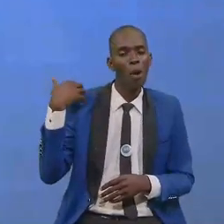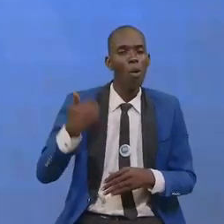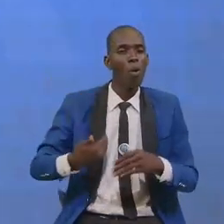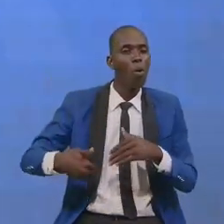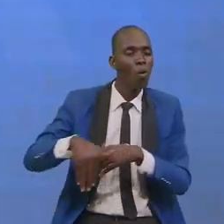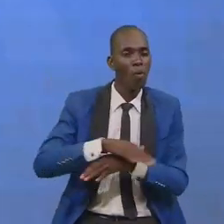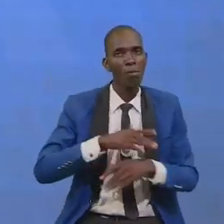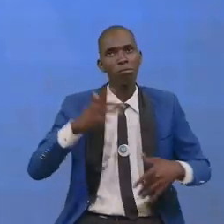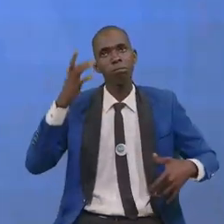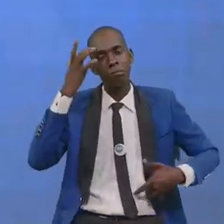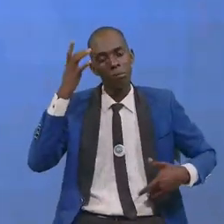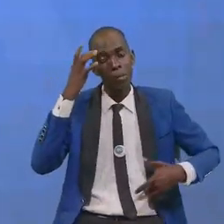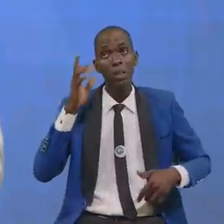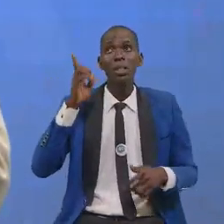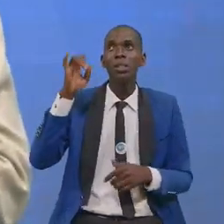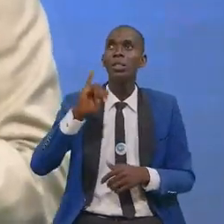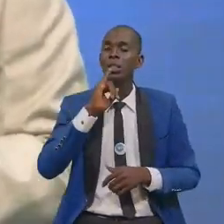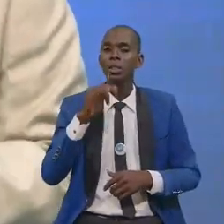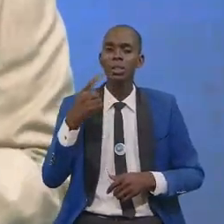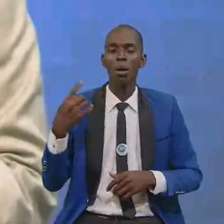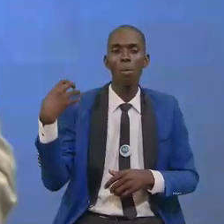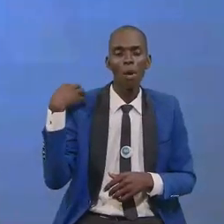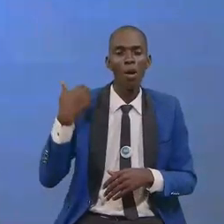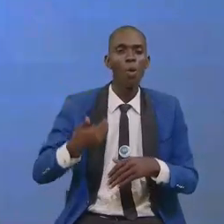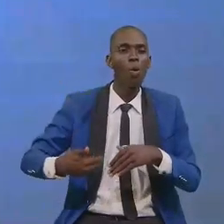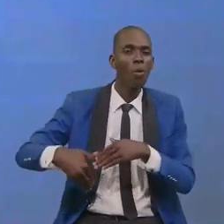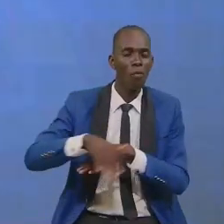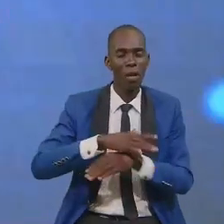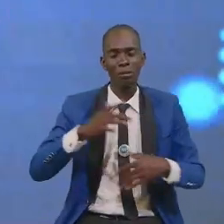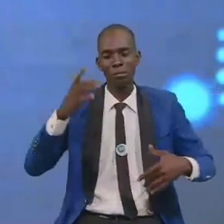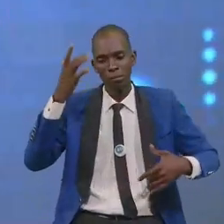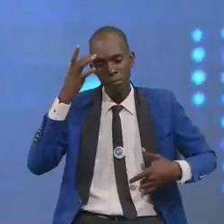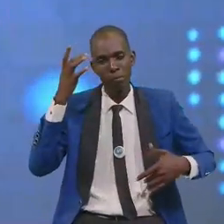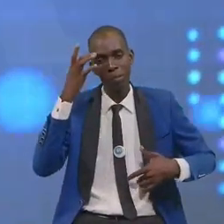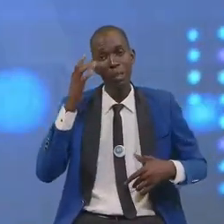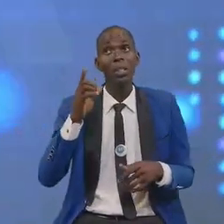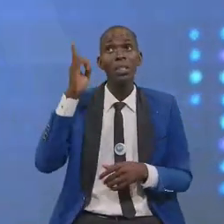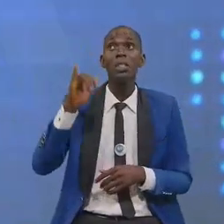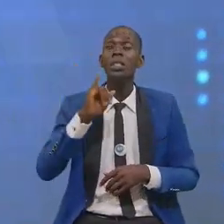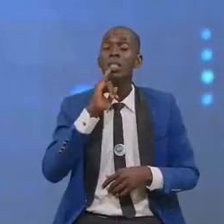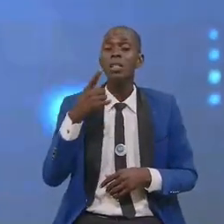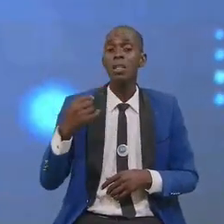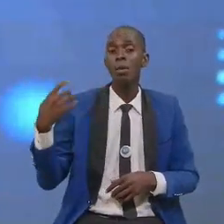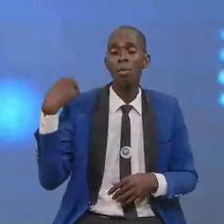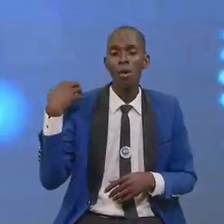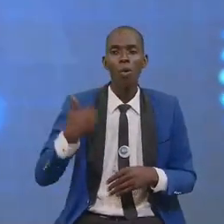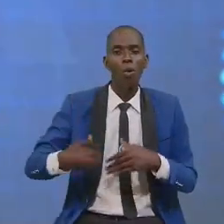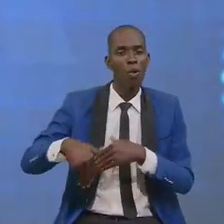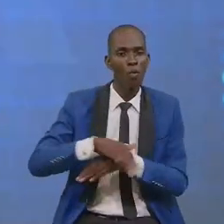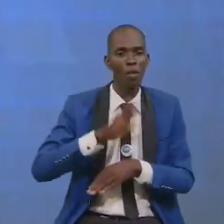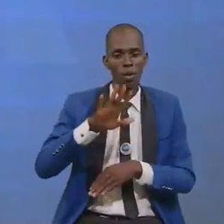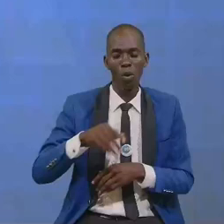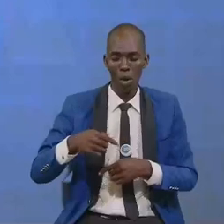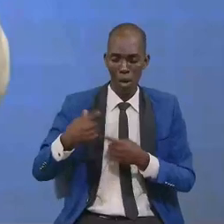des malades il a le maître déçu des maladies et infimités il est le maître au-dessus de